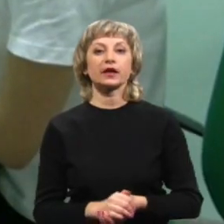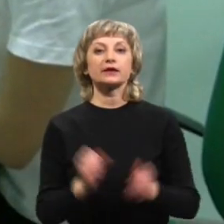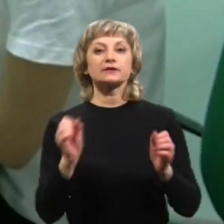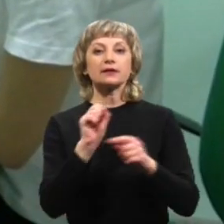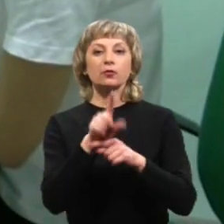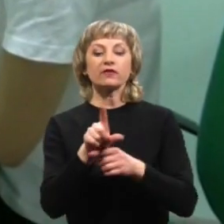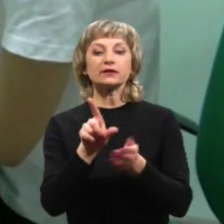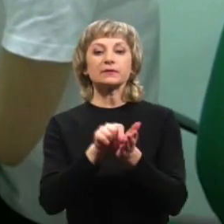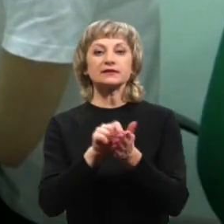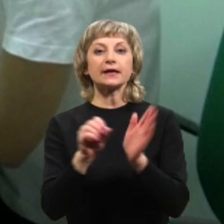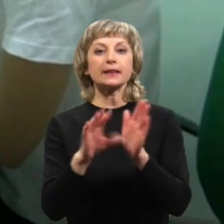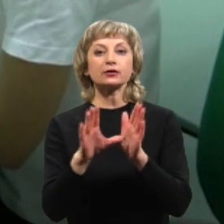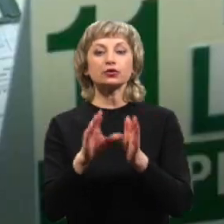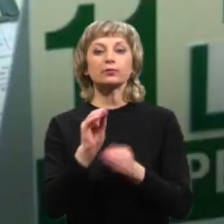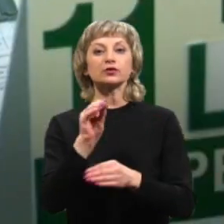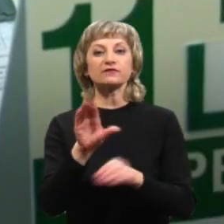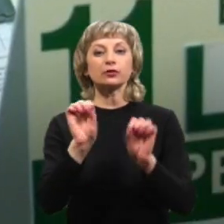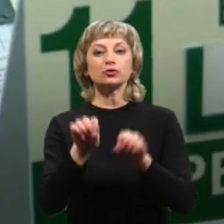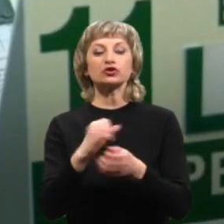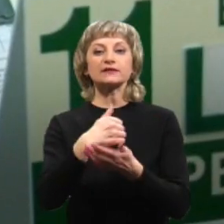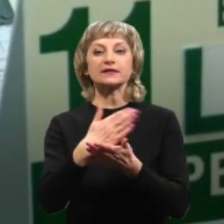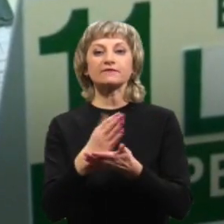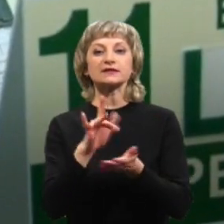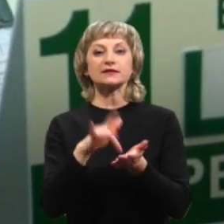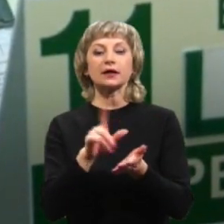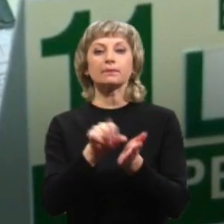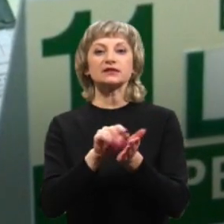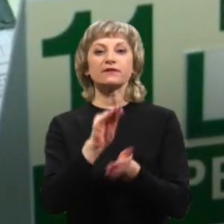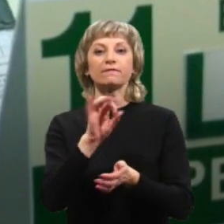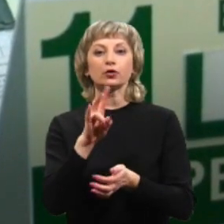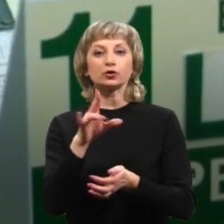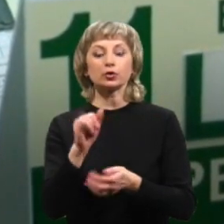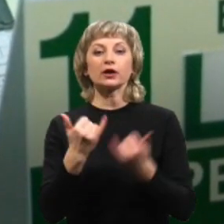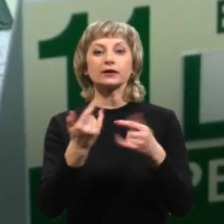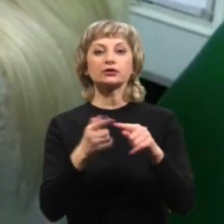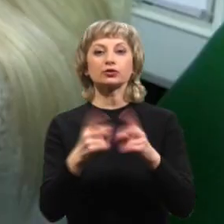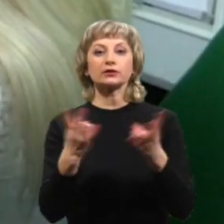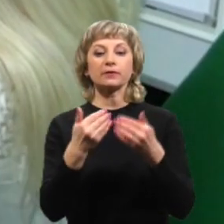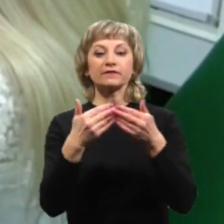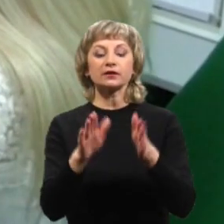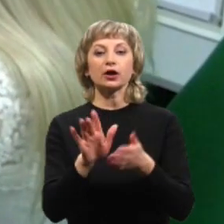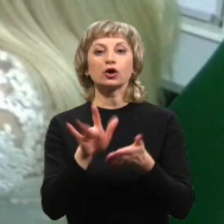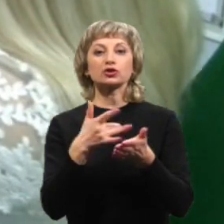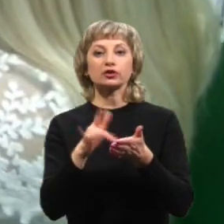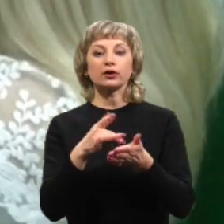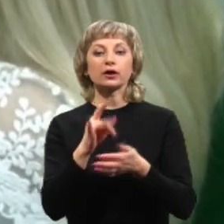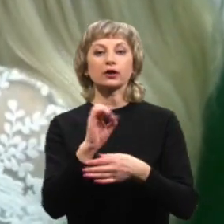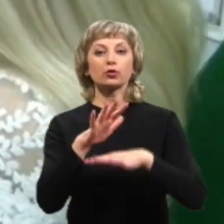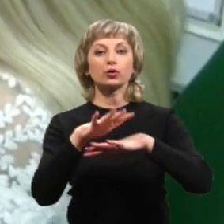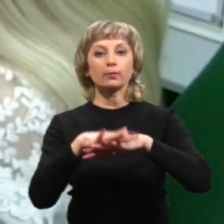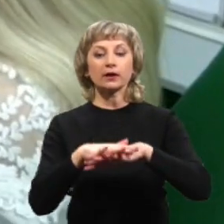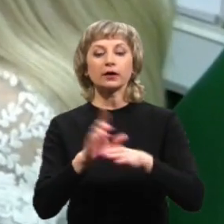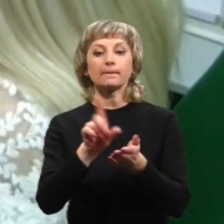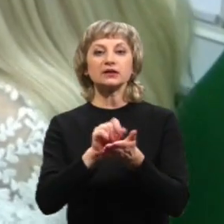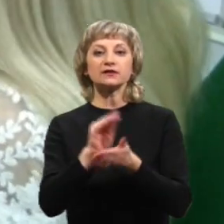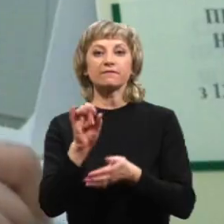Замовити пенсійне електронне посвідчення можна в сервісному центрі пенсійного фонду. Для цього треба відкрити розрахунковий рахунок у банку, а в